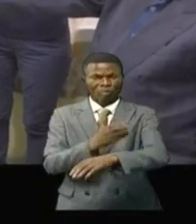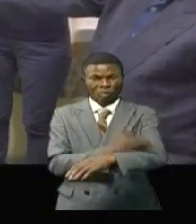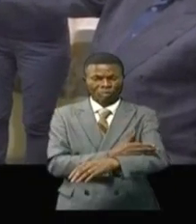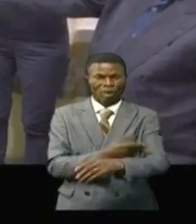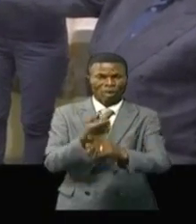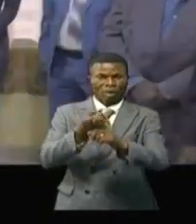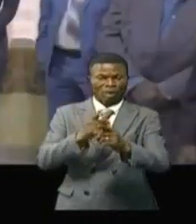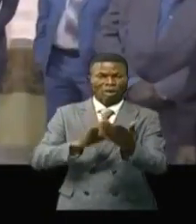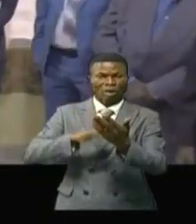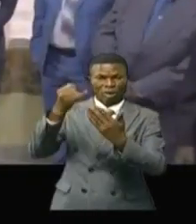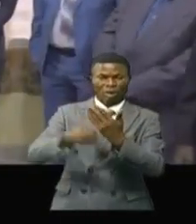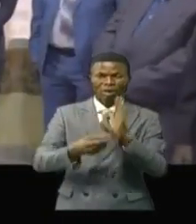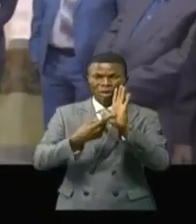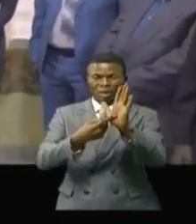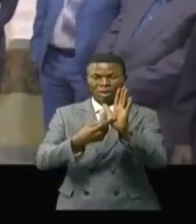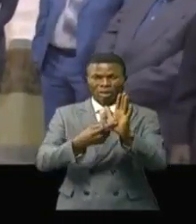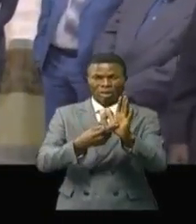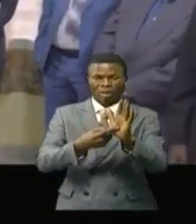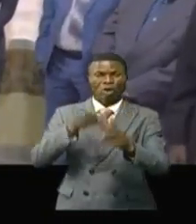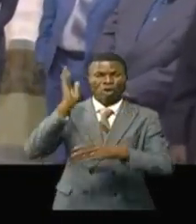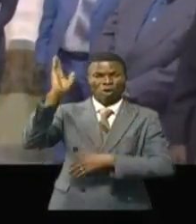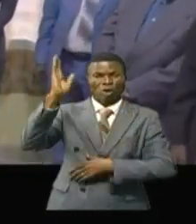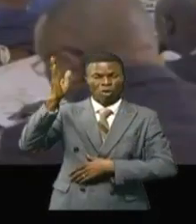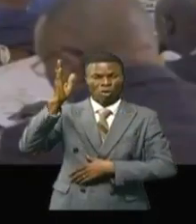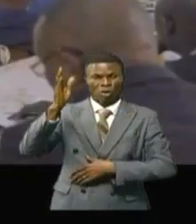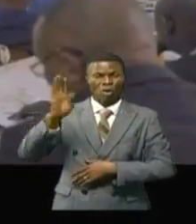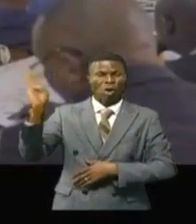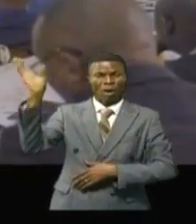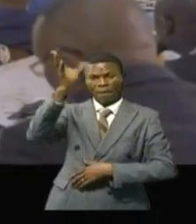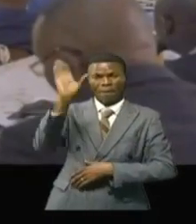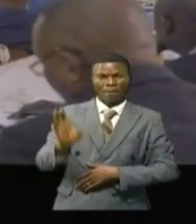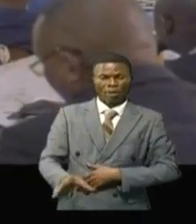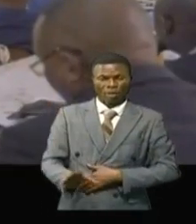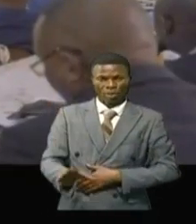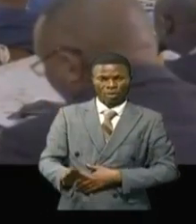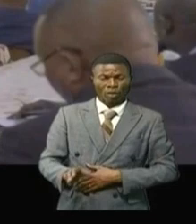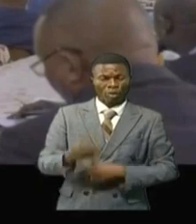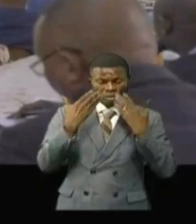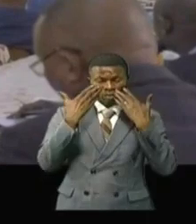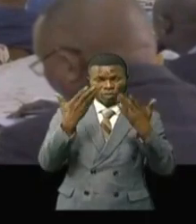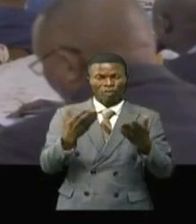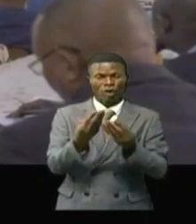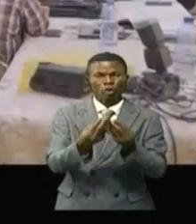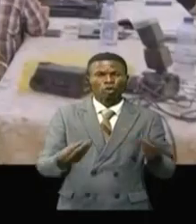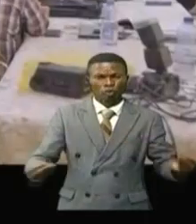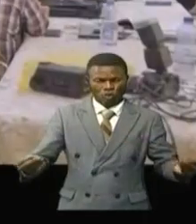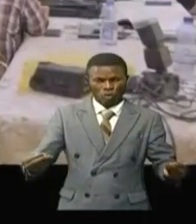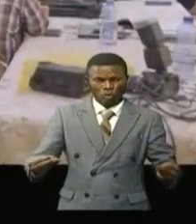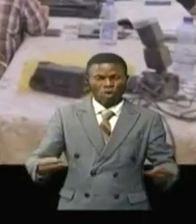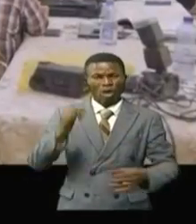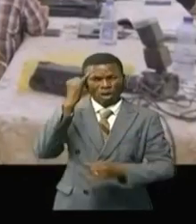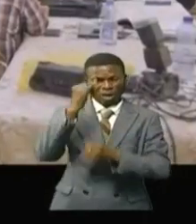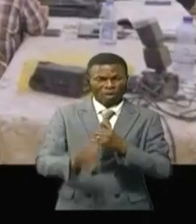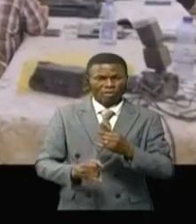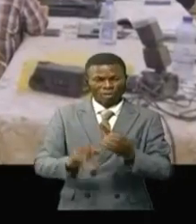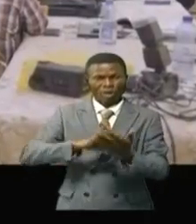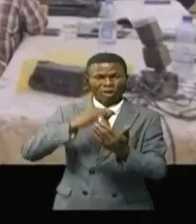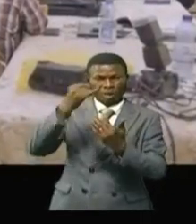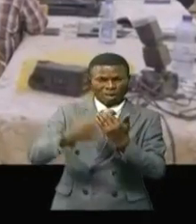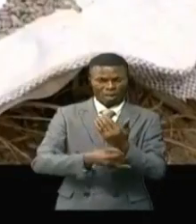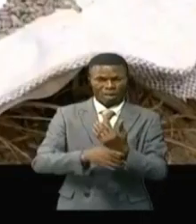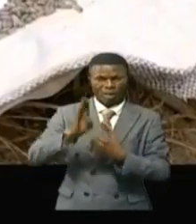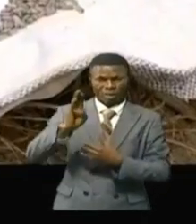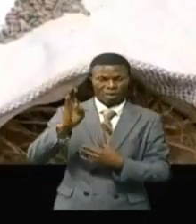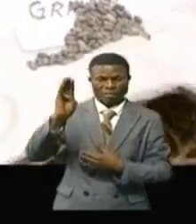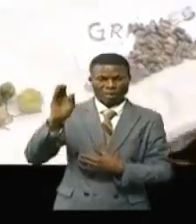du projet présenté lors de la tenue des assises de Mbanzangungu et Envoisi, lesquelles marquent la clôture du projet